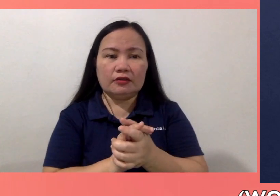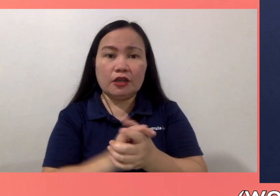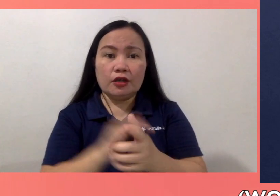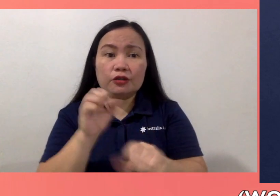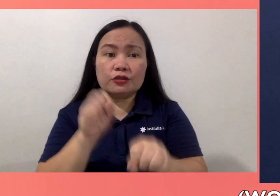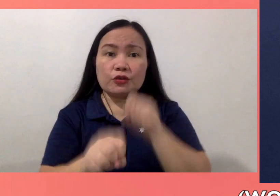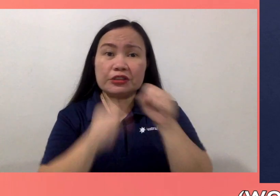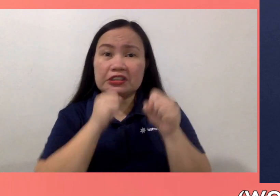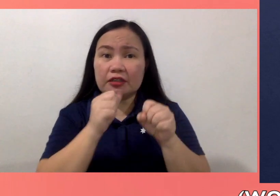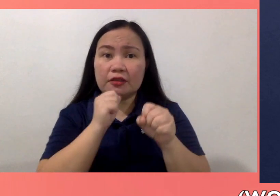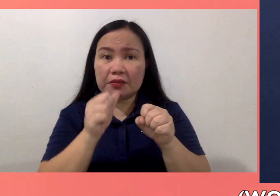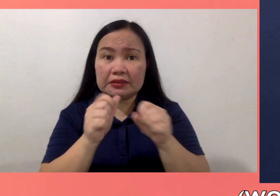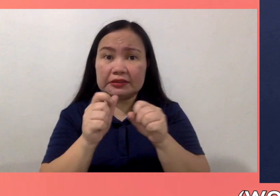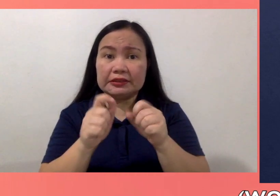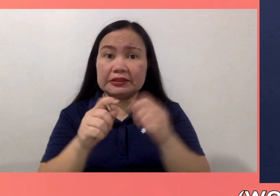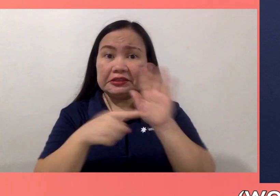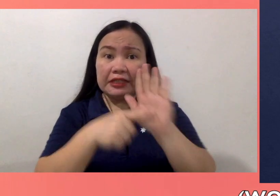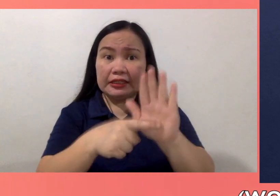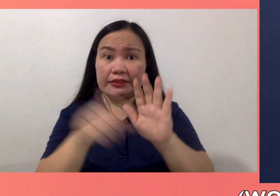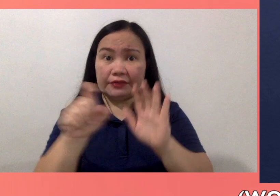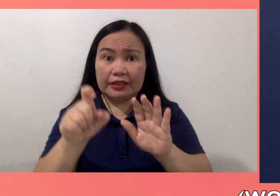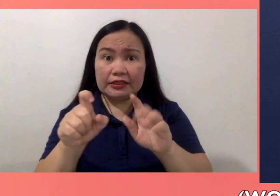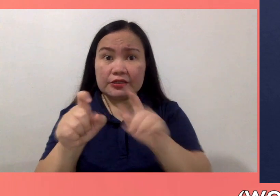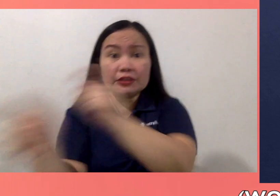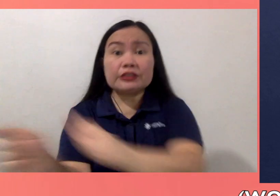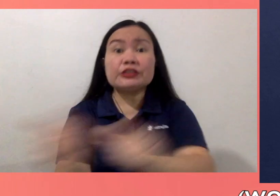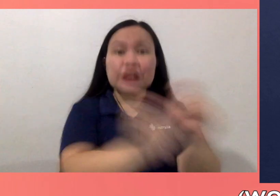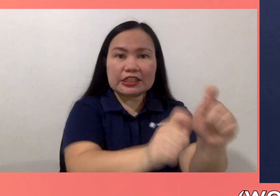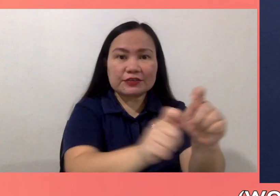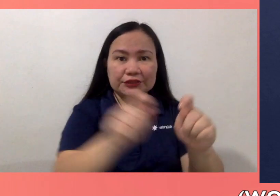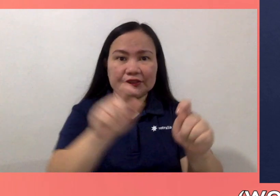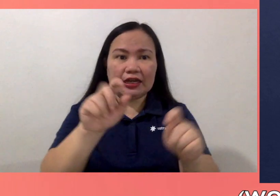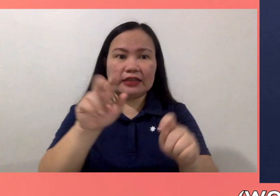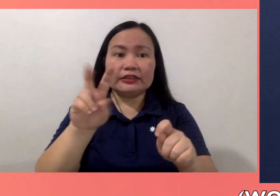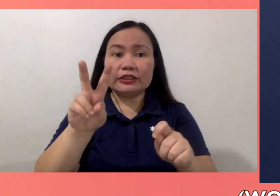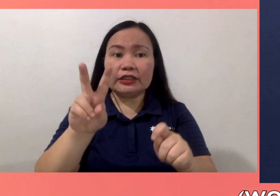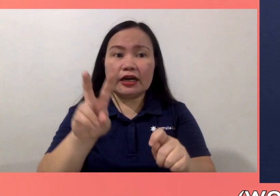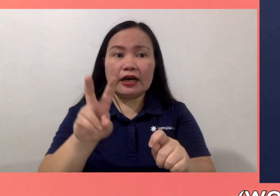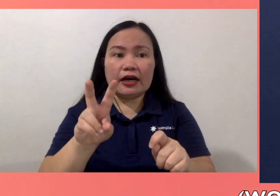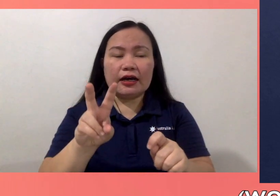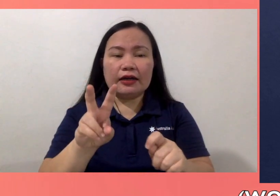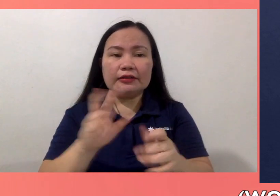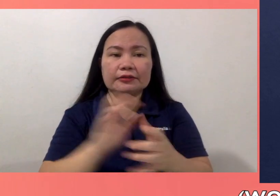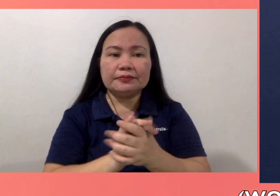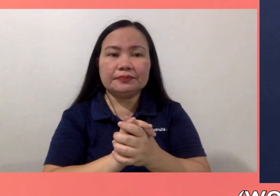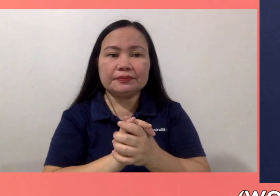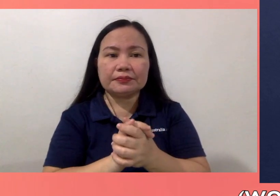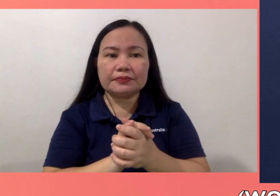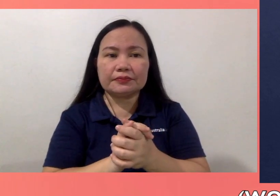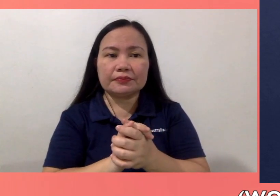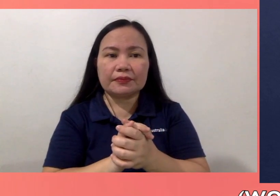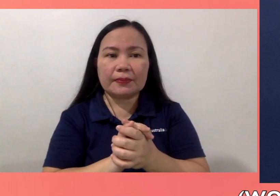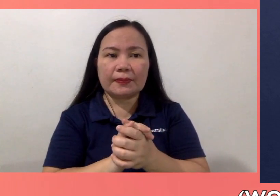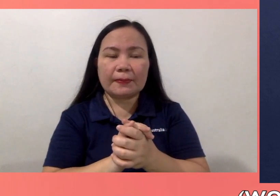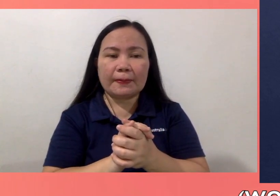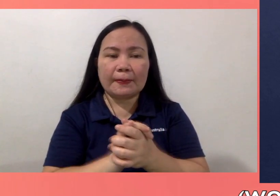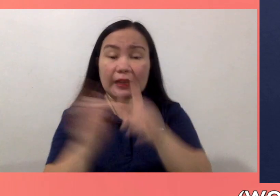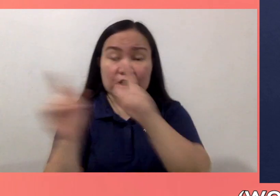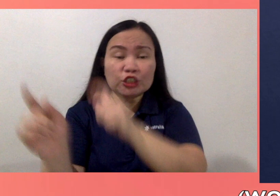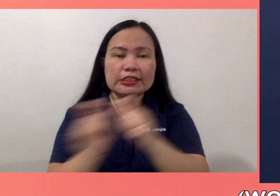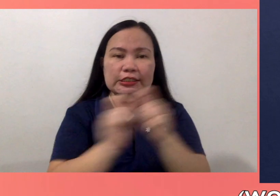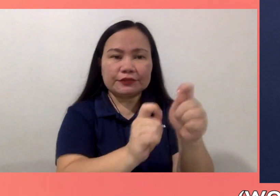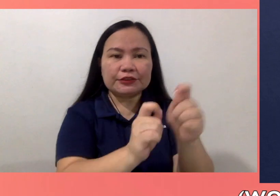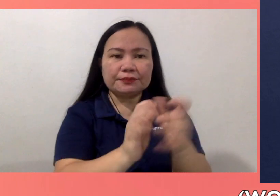mag-negative yung x natin, so ang ilipat na lang natin dito sa right side si 12x. Tapos si negative 6 doon sa kabila.